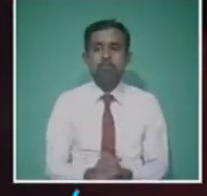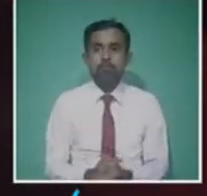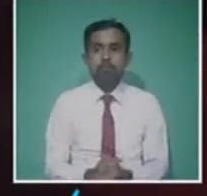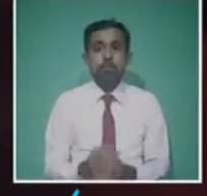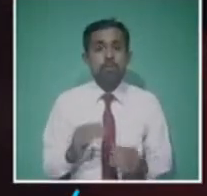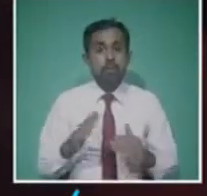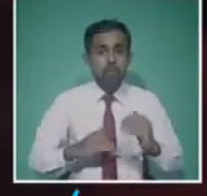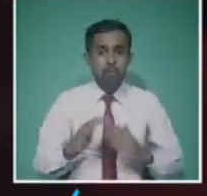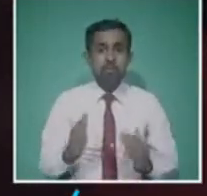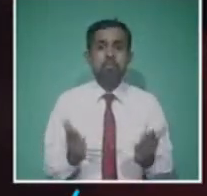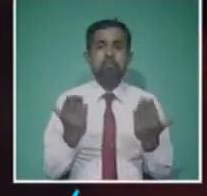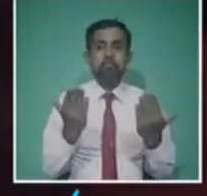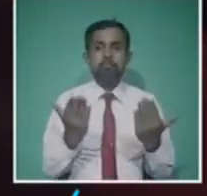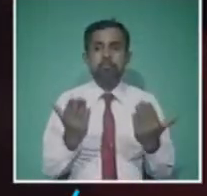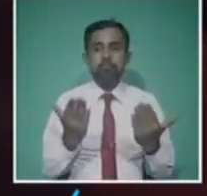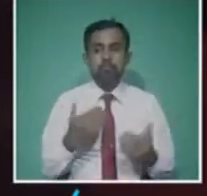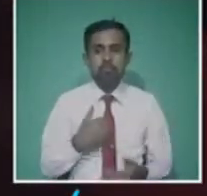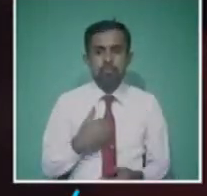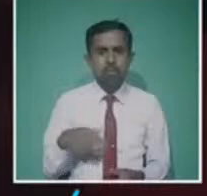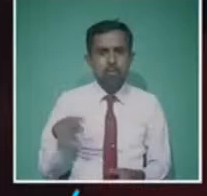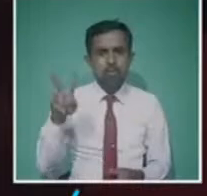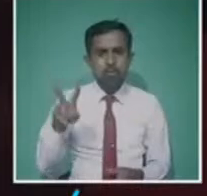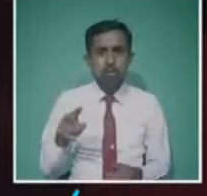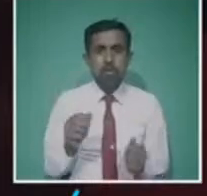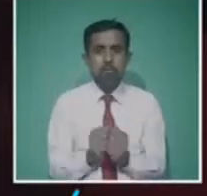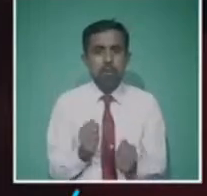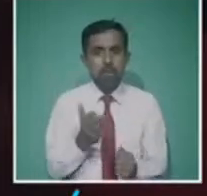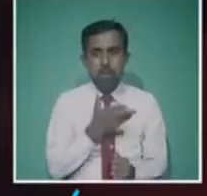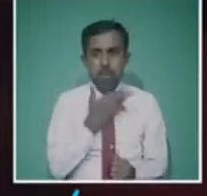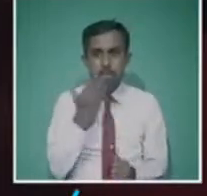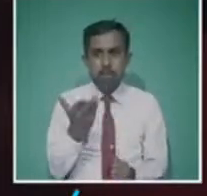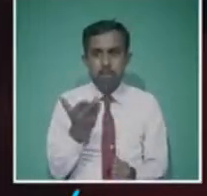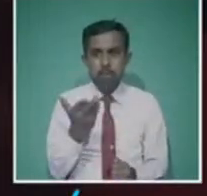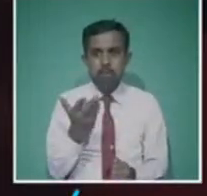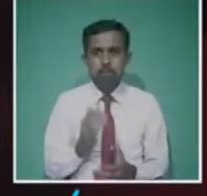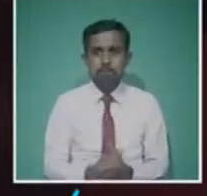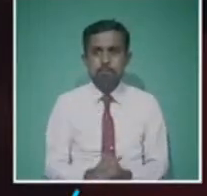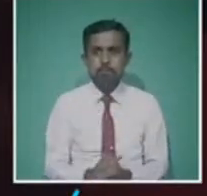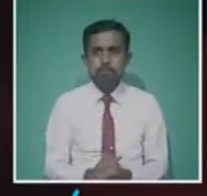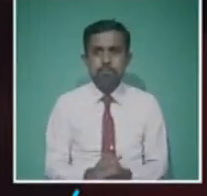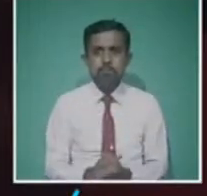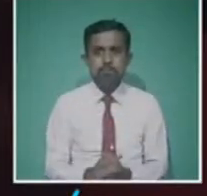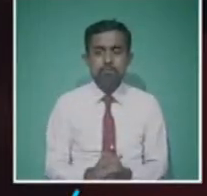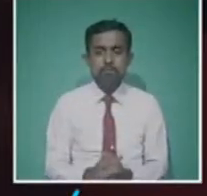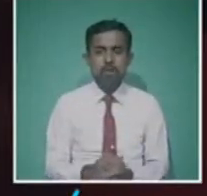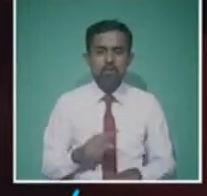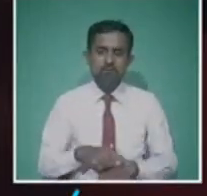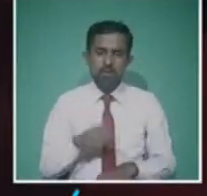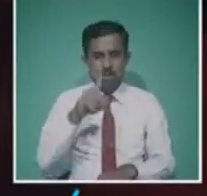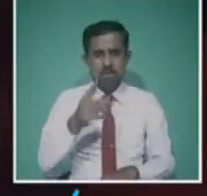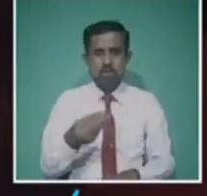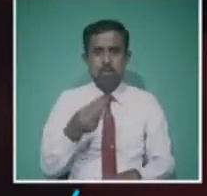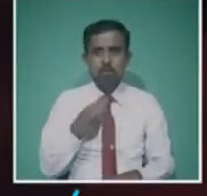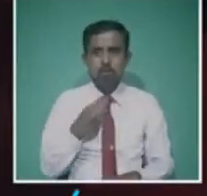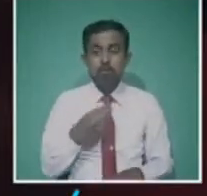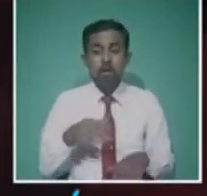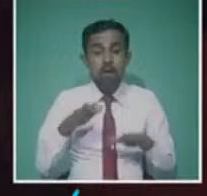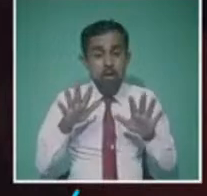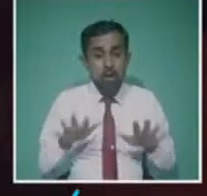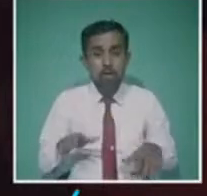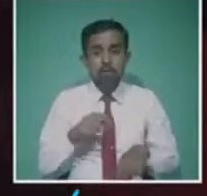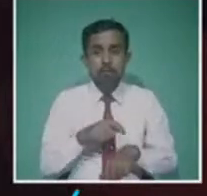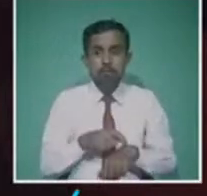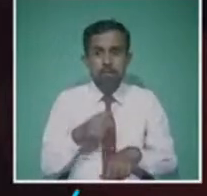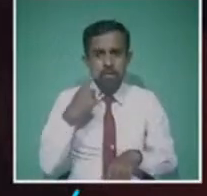ඒක සක්‍රීය කිරීම. ඒ නිසා මම විශ්වාස කරන ඒ සටයුතු කරන්න පුළුවන් කියලා. ඒ වගේම ගරුක මූලාශ්‍රය මන්ත්‍රීතුමා විනාඩියක් ඉල්ලා සිටිනවා. අවසාන වශයෙන්